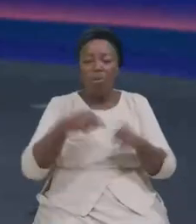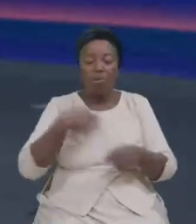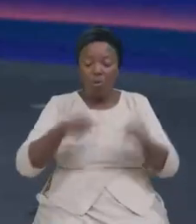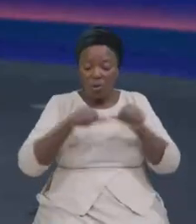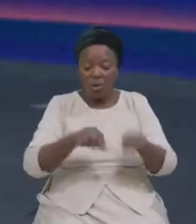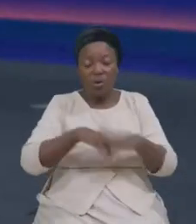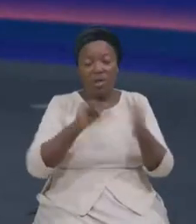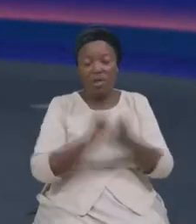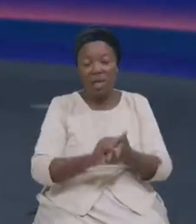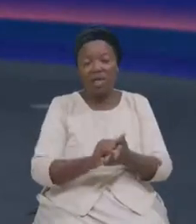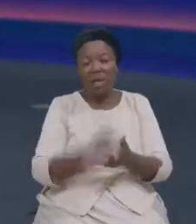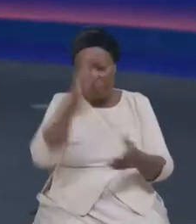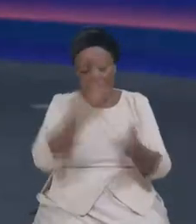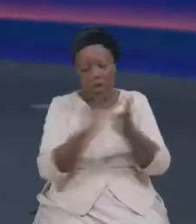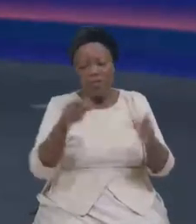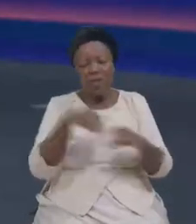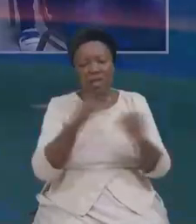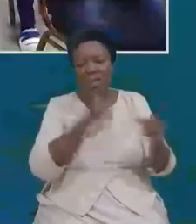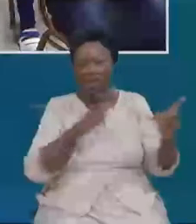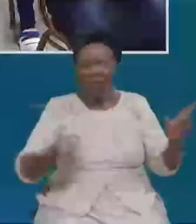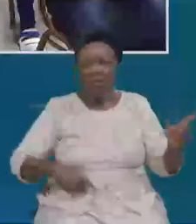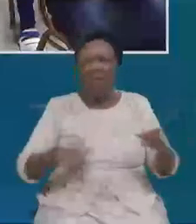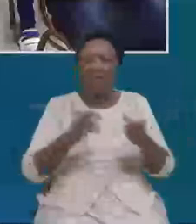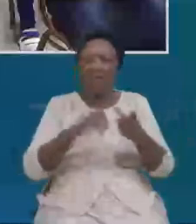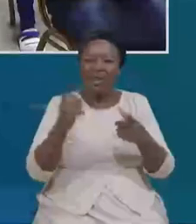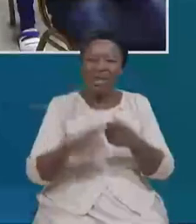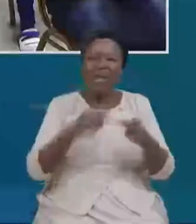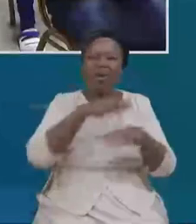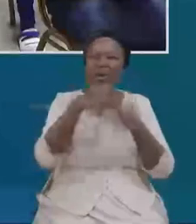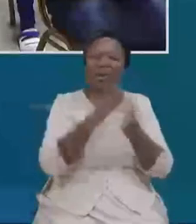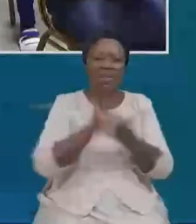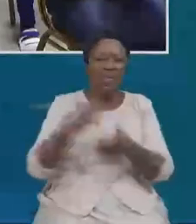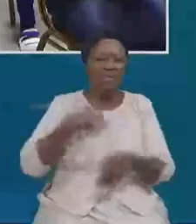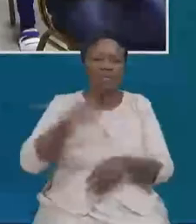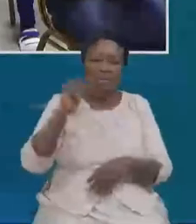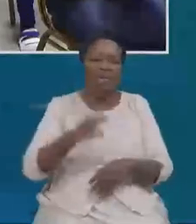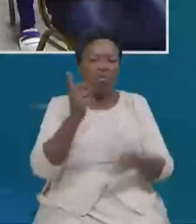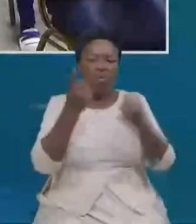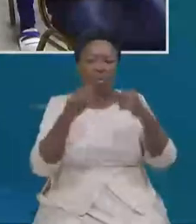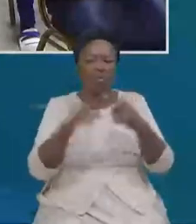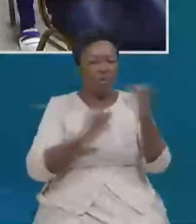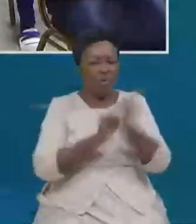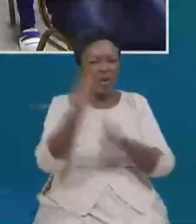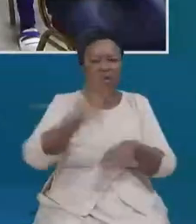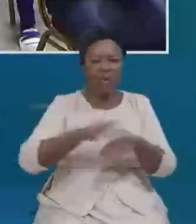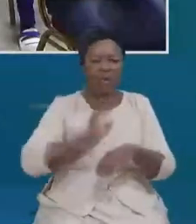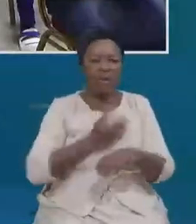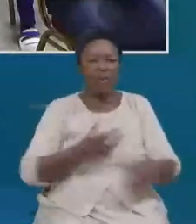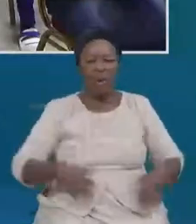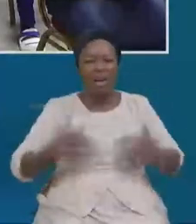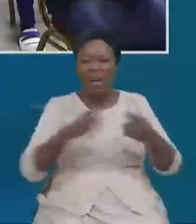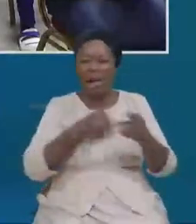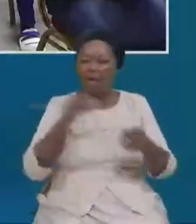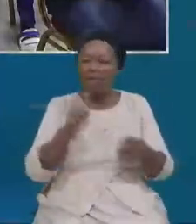fermes, et nous croyons au Seigneur au-delà de ce que nous sentons dans notre corps, au-delà de ce que nous sentons dans nos